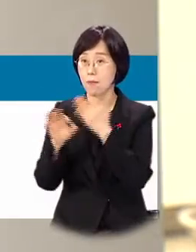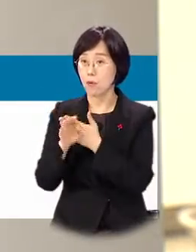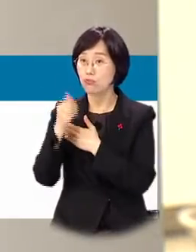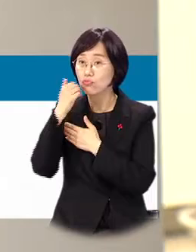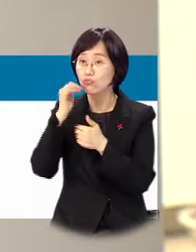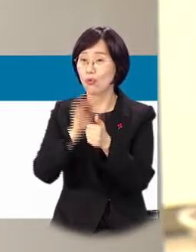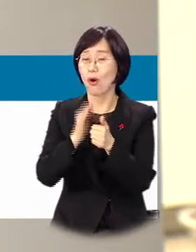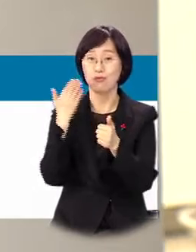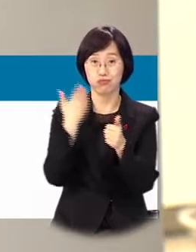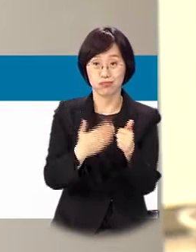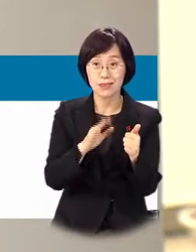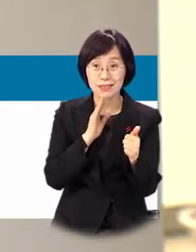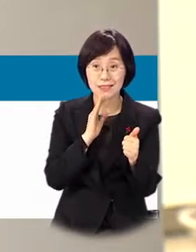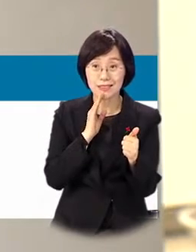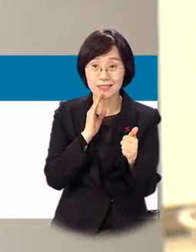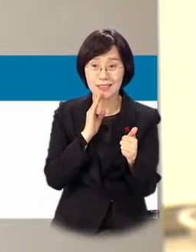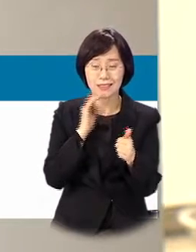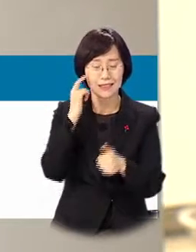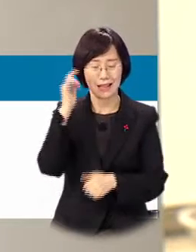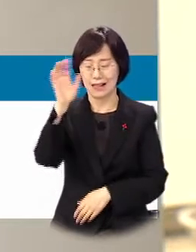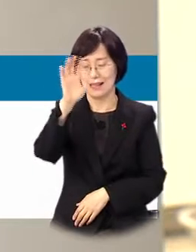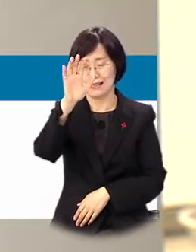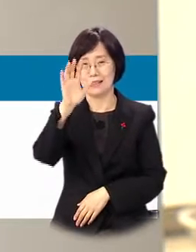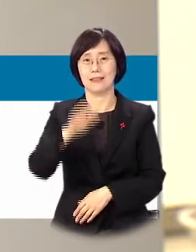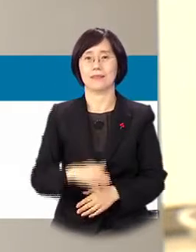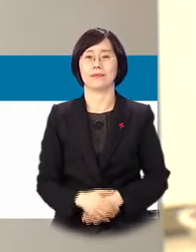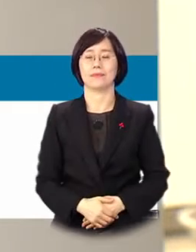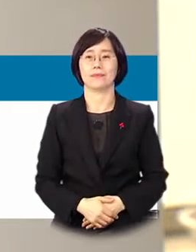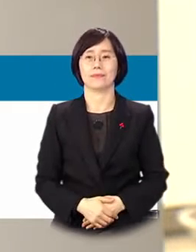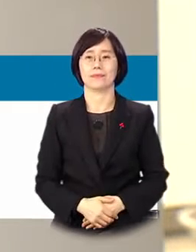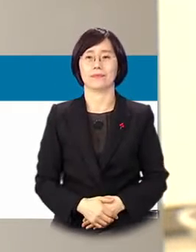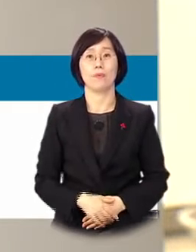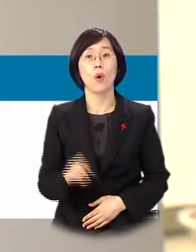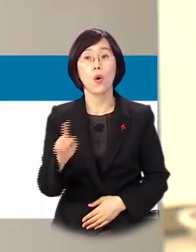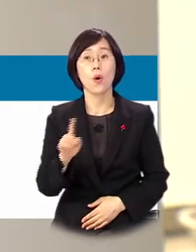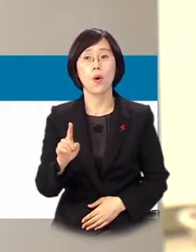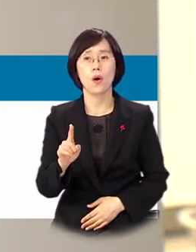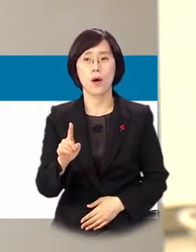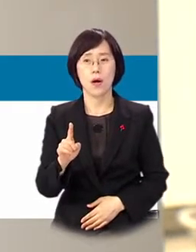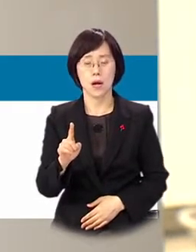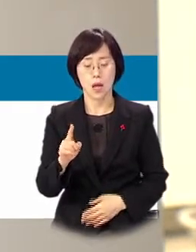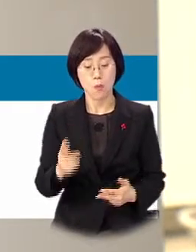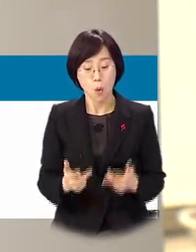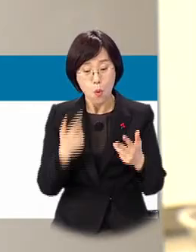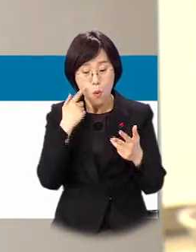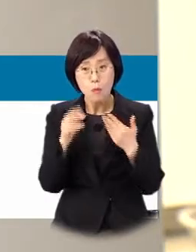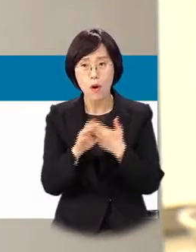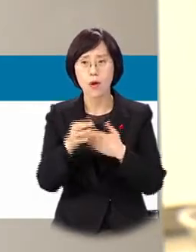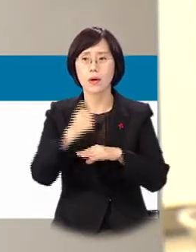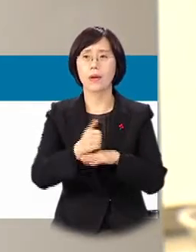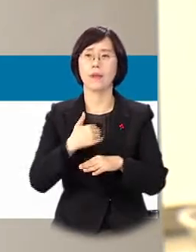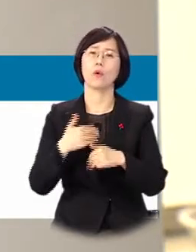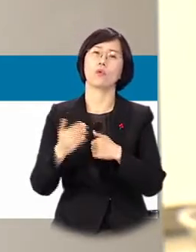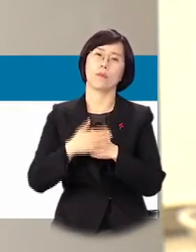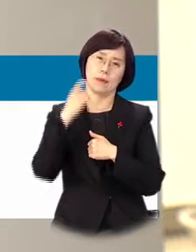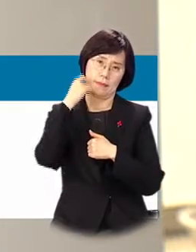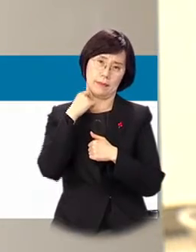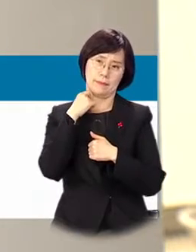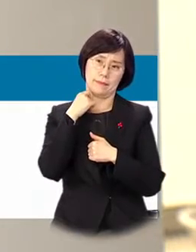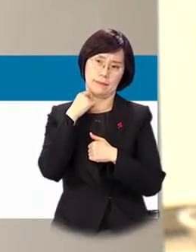도와주러 가는 그런 뜻으로 생각하는데 그게 아니고 해보면은 도로 내가 도움을 받고